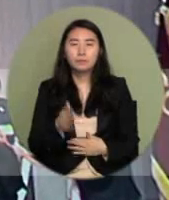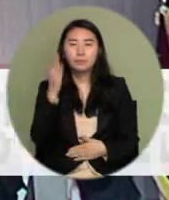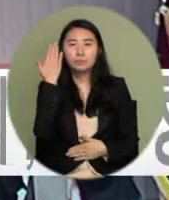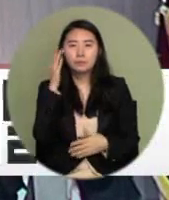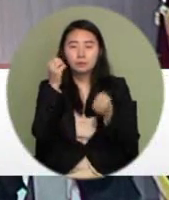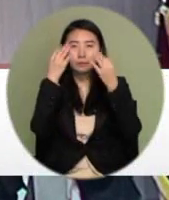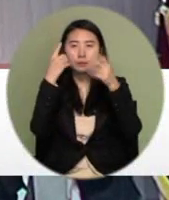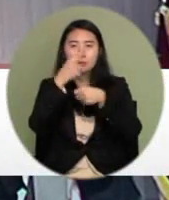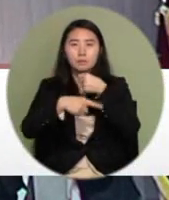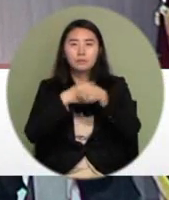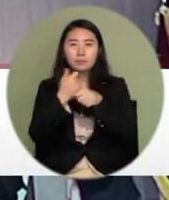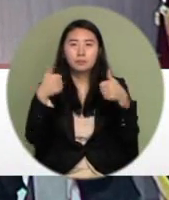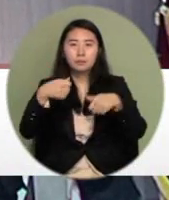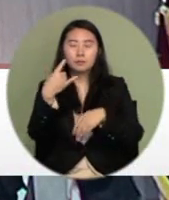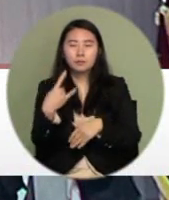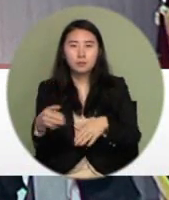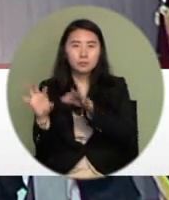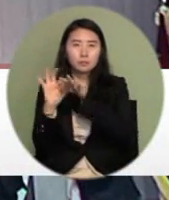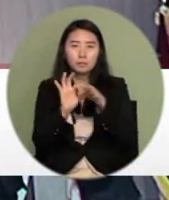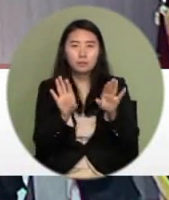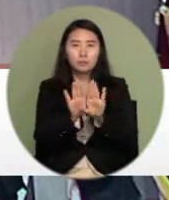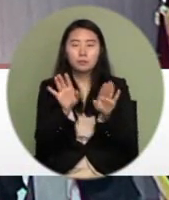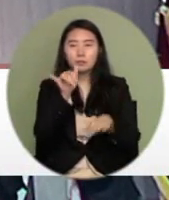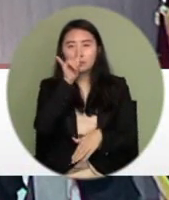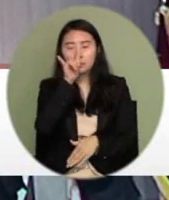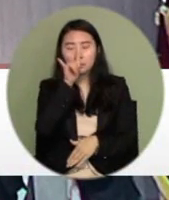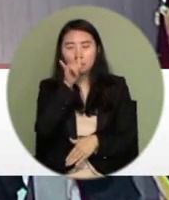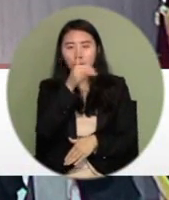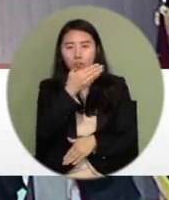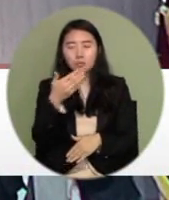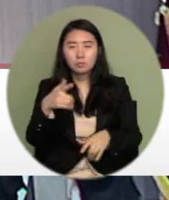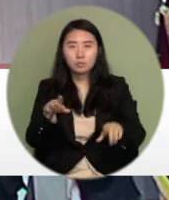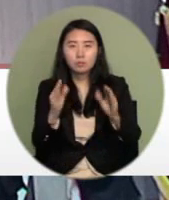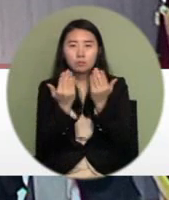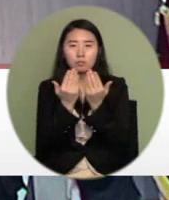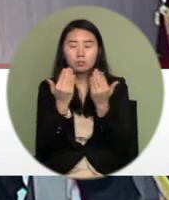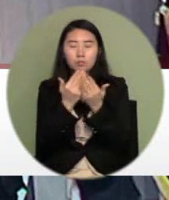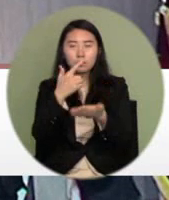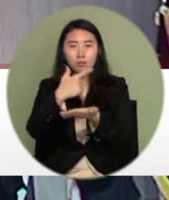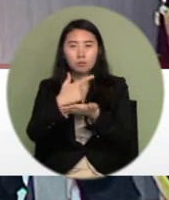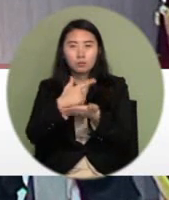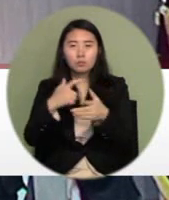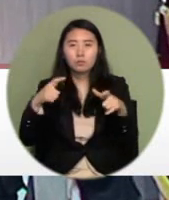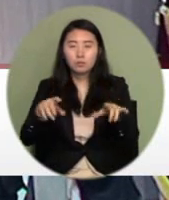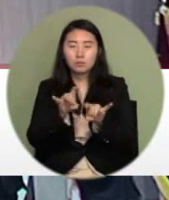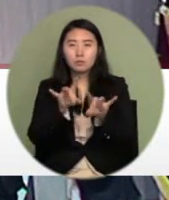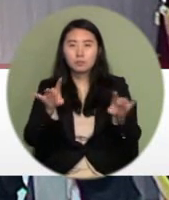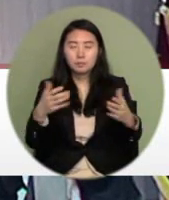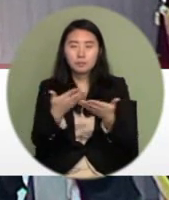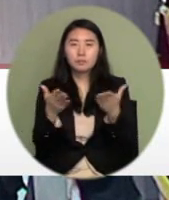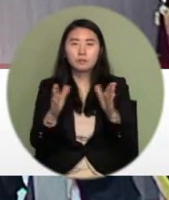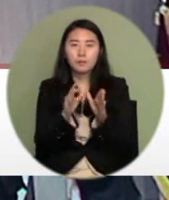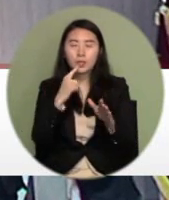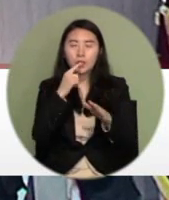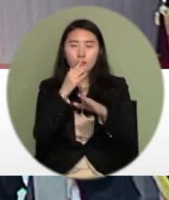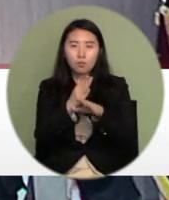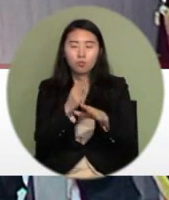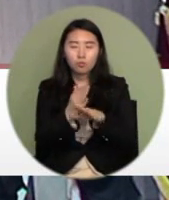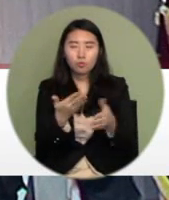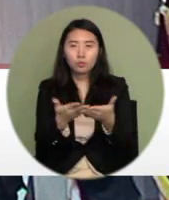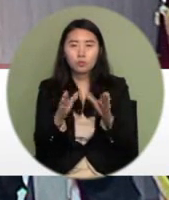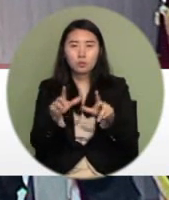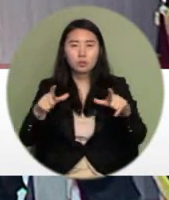요즘 신년 인사회가 잇따라 개최되고 있습니다. 성북구와 노원구는 신년 인사회에서 각각 마을 민주주의와